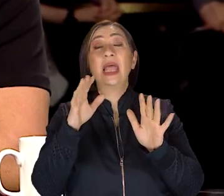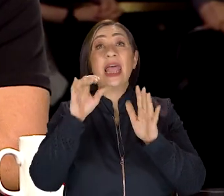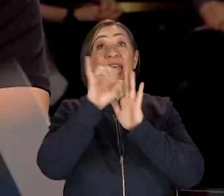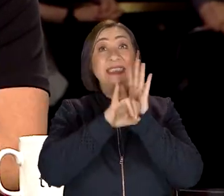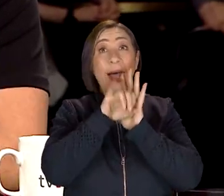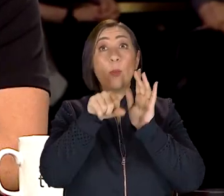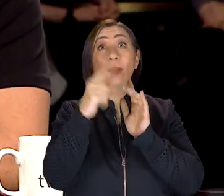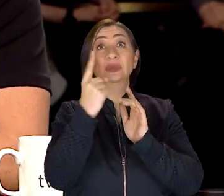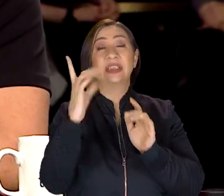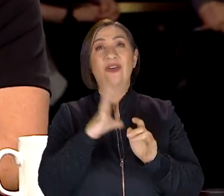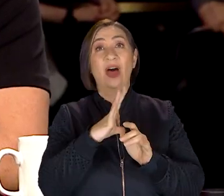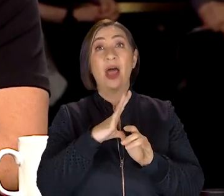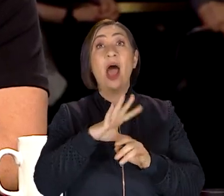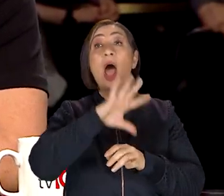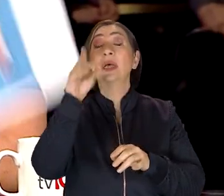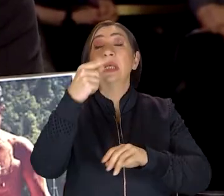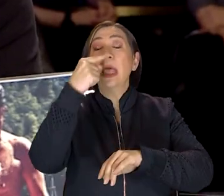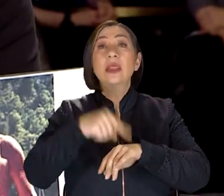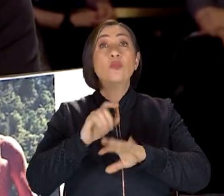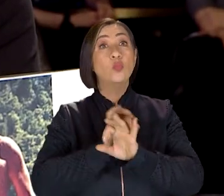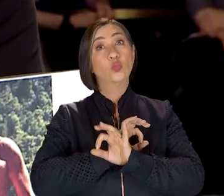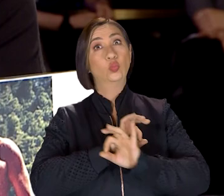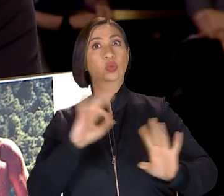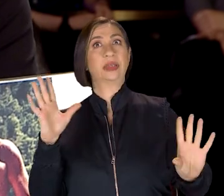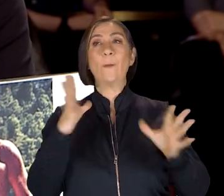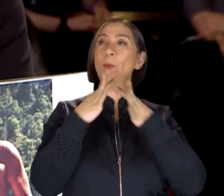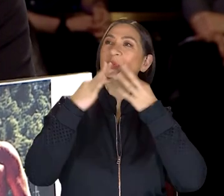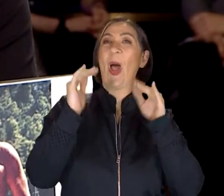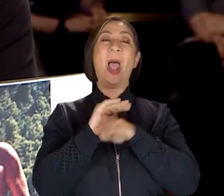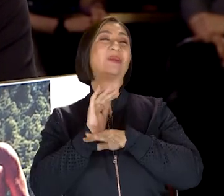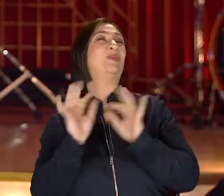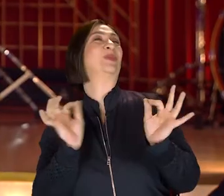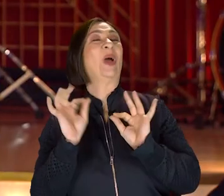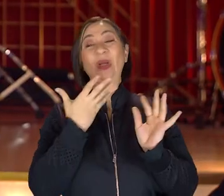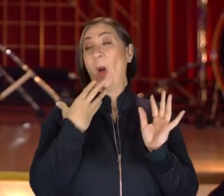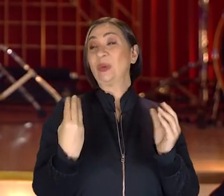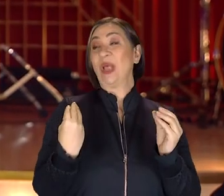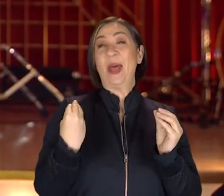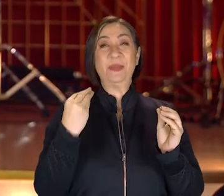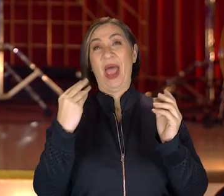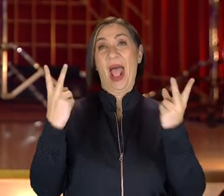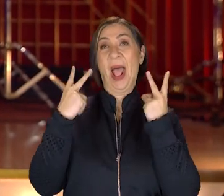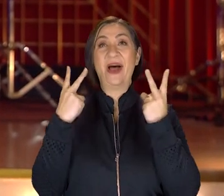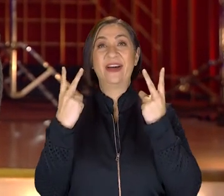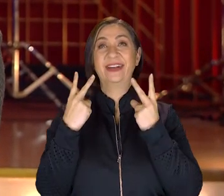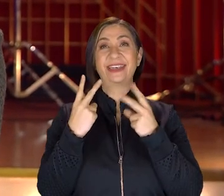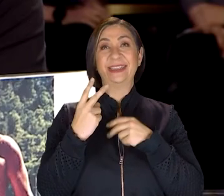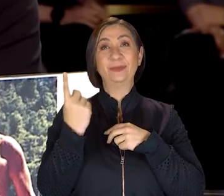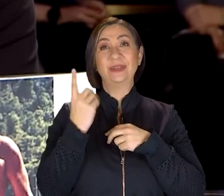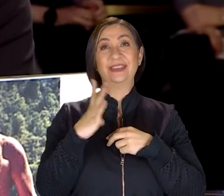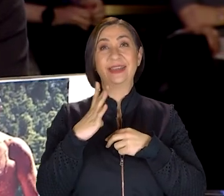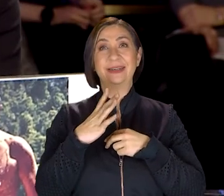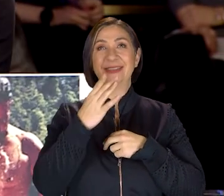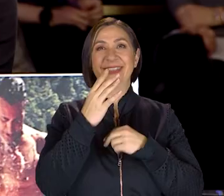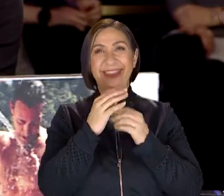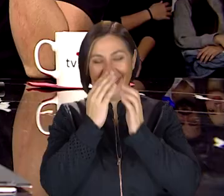böyle gerçekten böyle bir şey var. Herkesin bu inanılmaz muhteşem mutlu hayat ve çok güzelim hani gibi bir... Şeyi var,